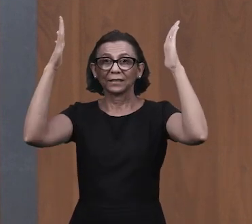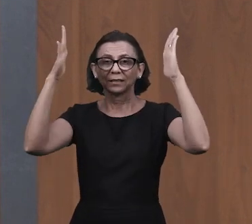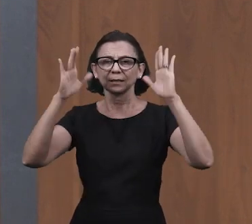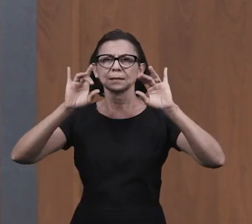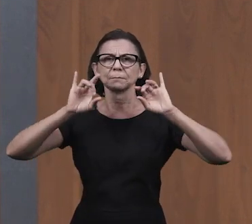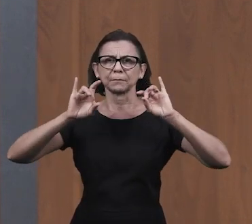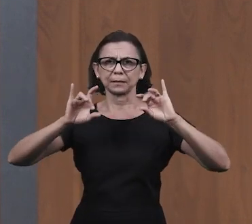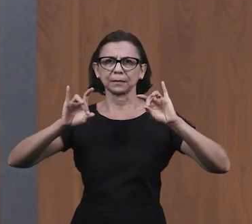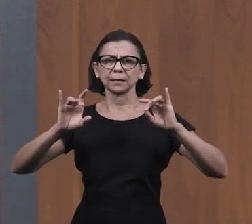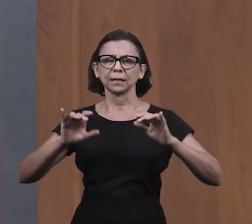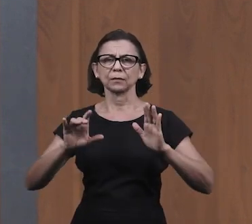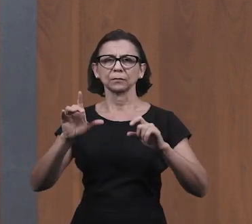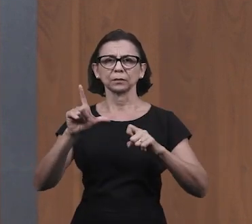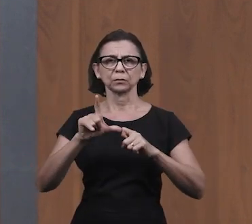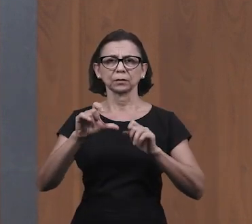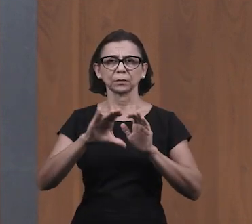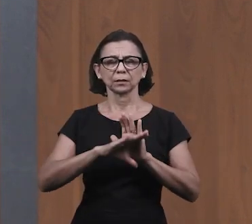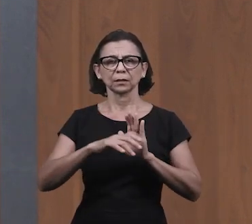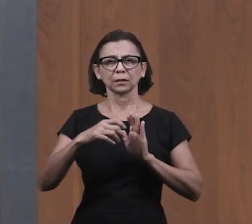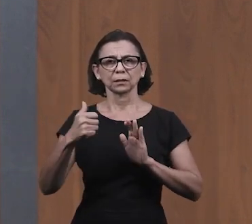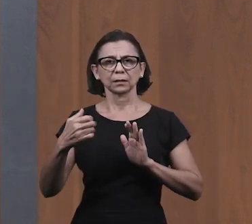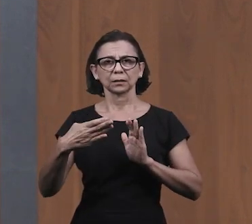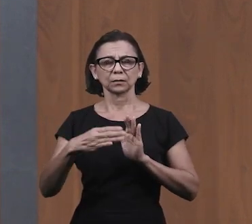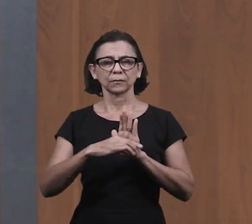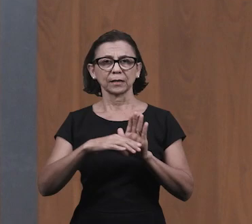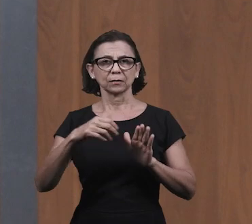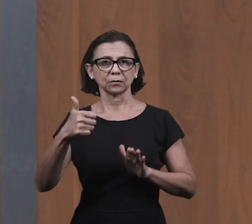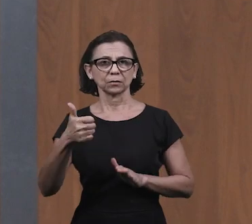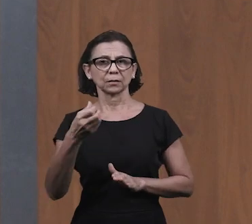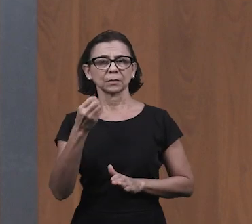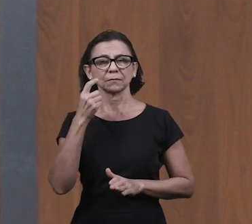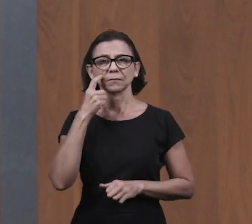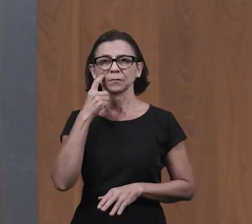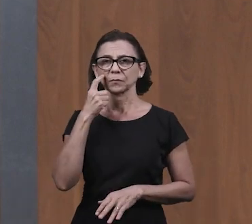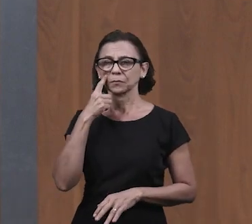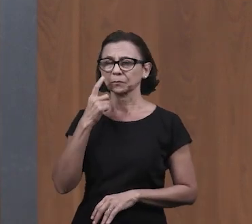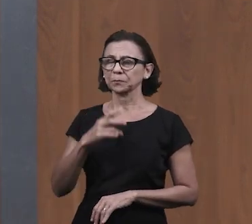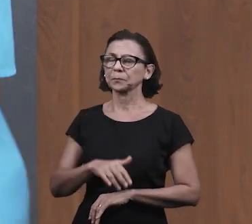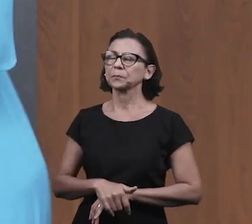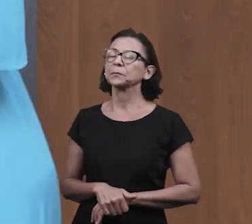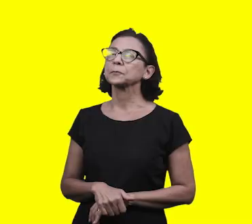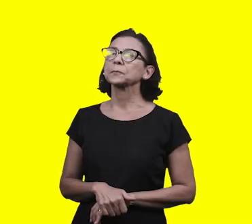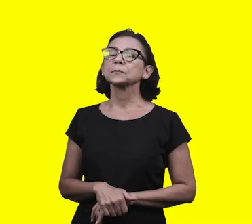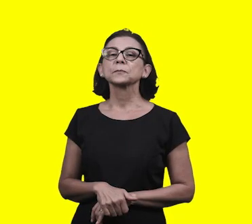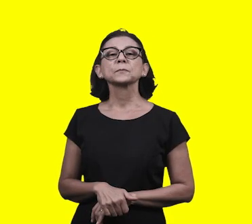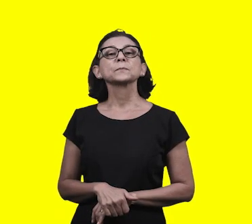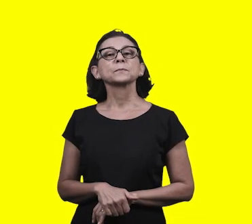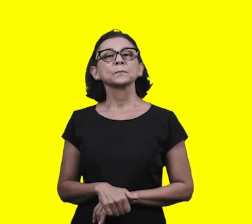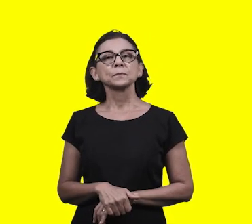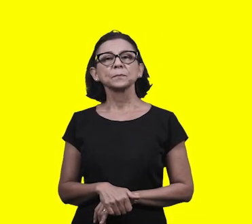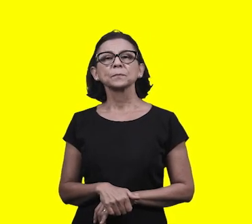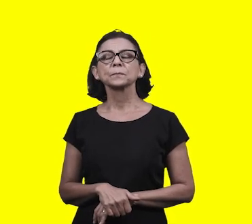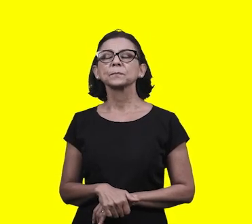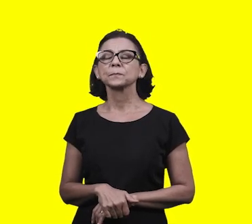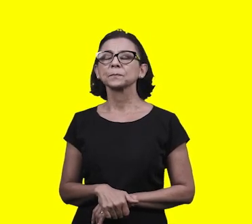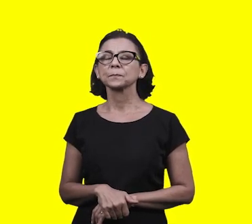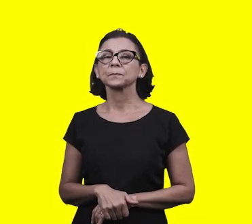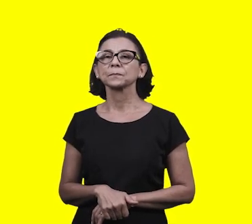sur la parabole de la grande scène. En Luc chapitre 14, verset 16, est écrit